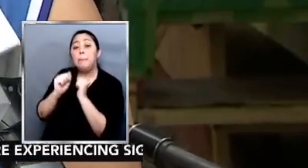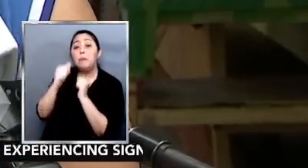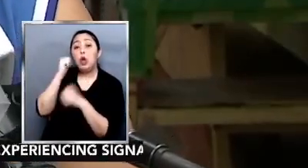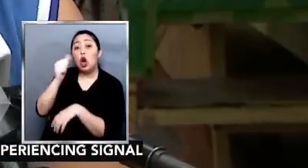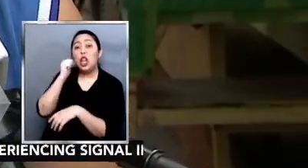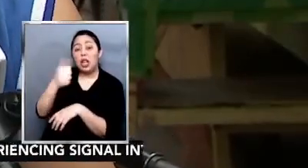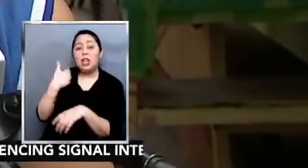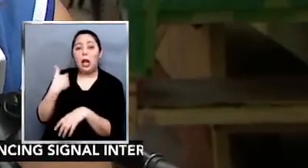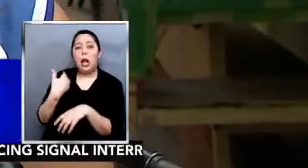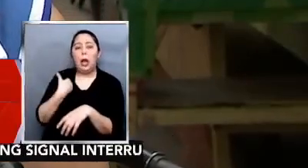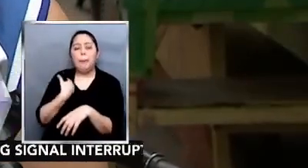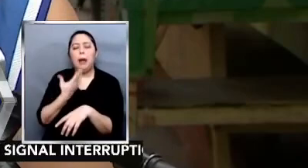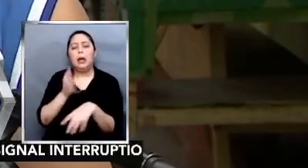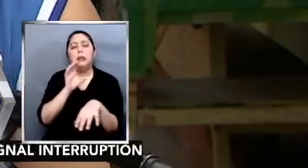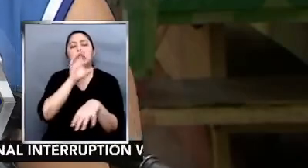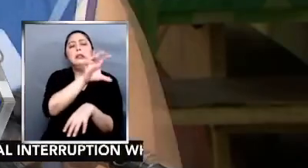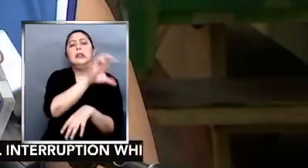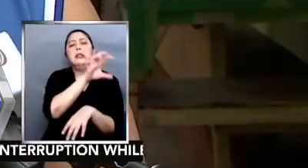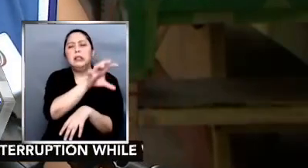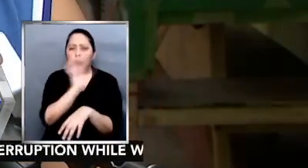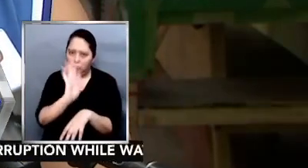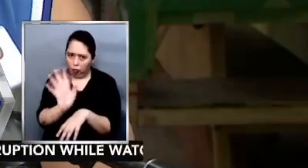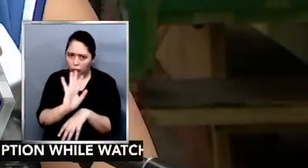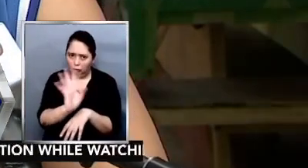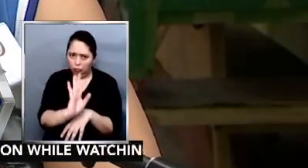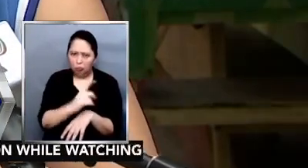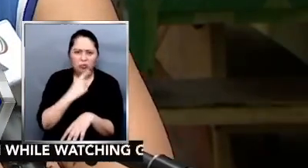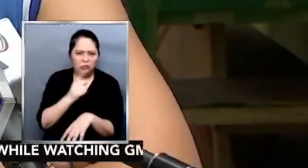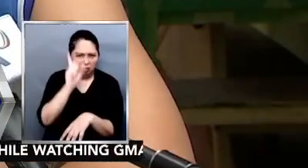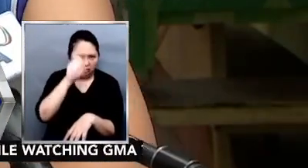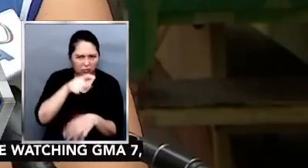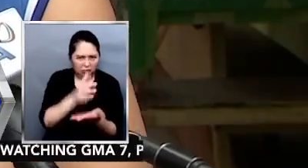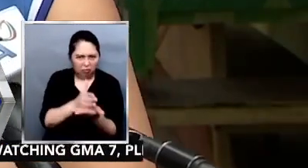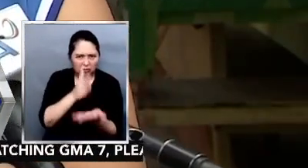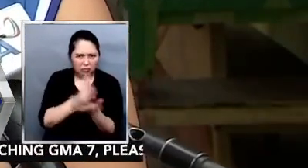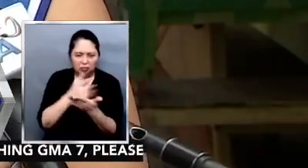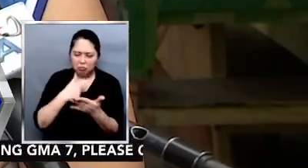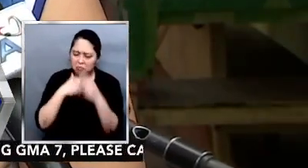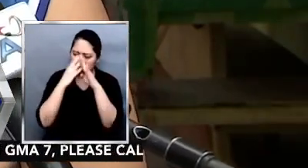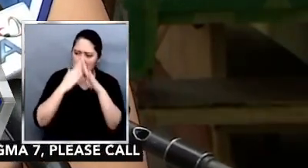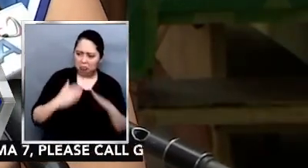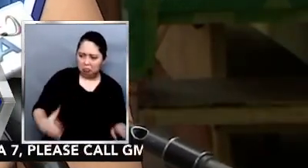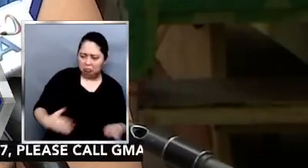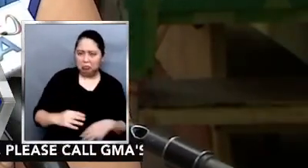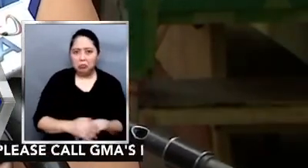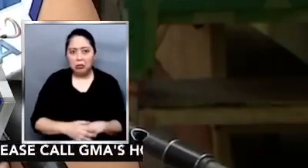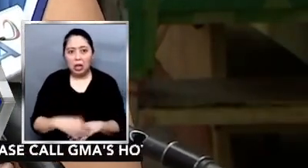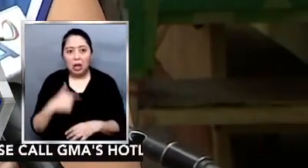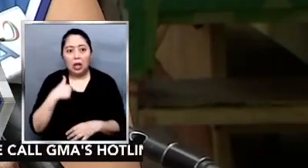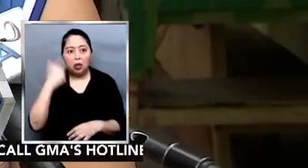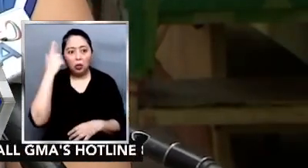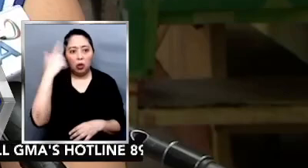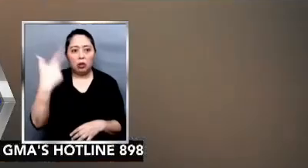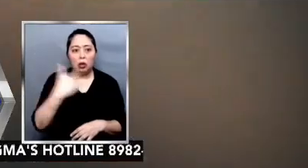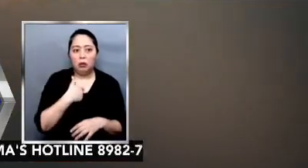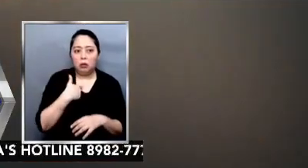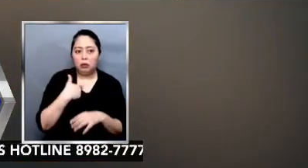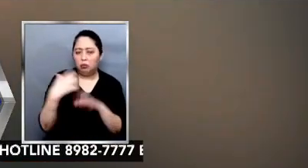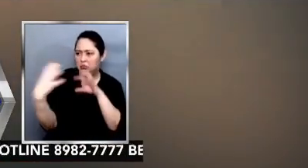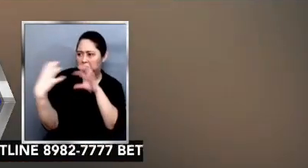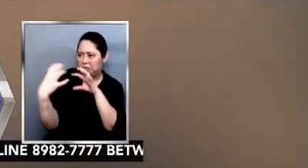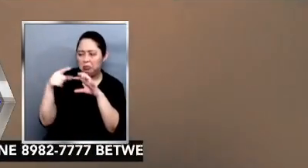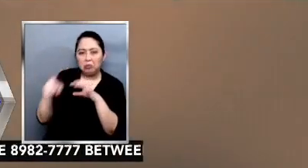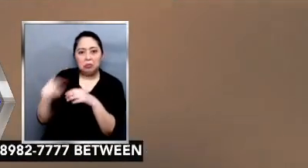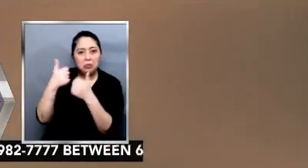kayo. Mapapaaway lang kayo. Tulad ko, tigan ko nang awayin yung girlfriend ko kasi kala ko siya yung nagsulsol. O ito